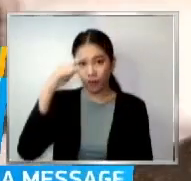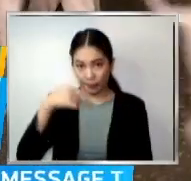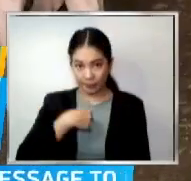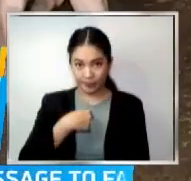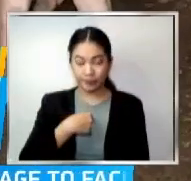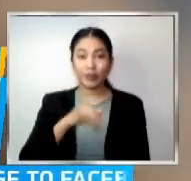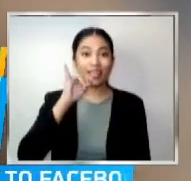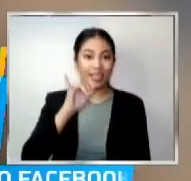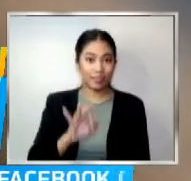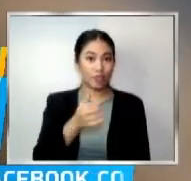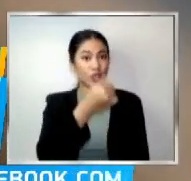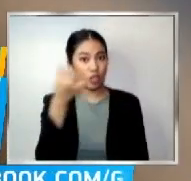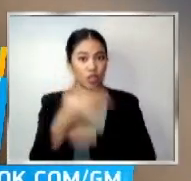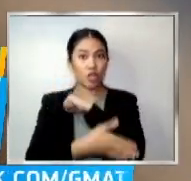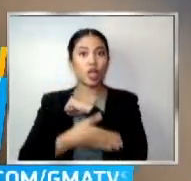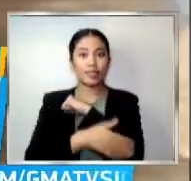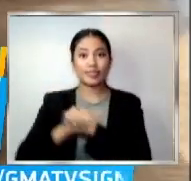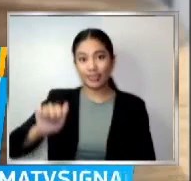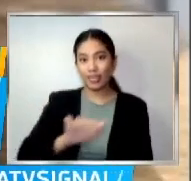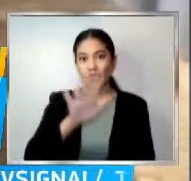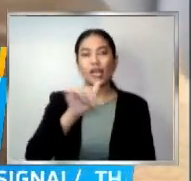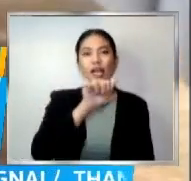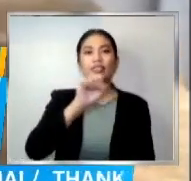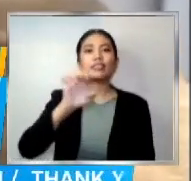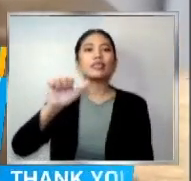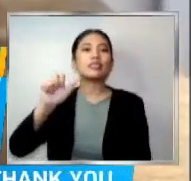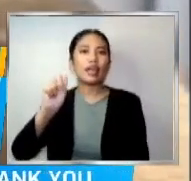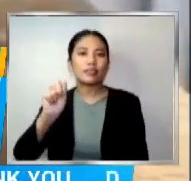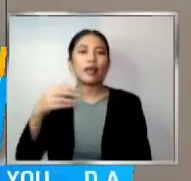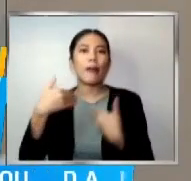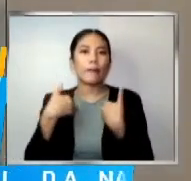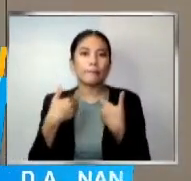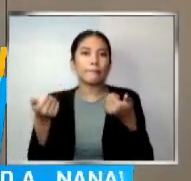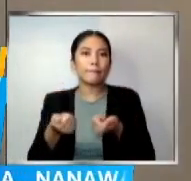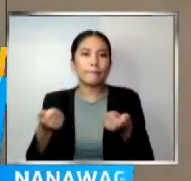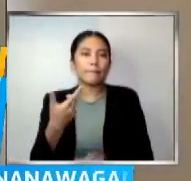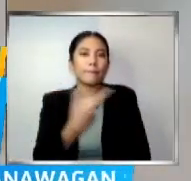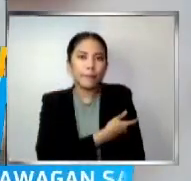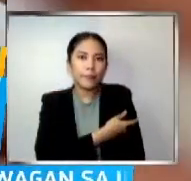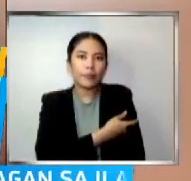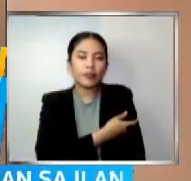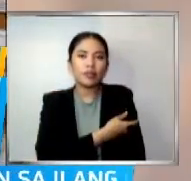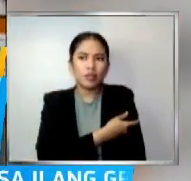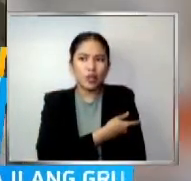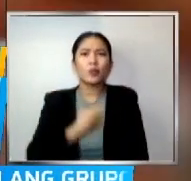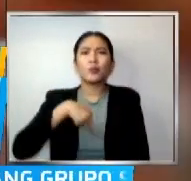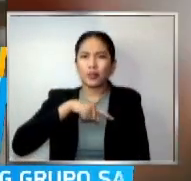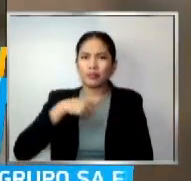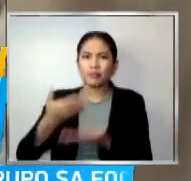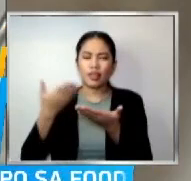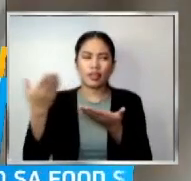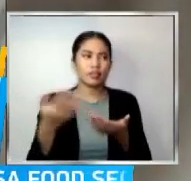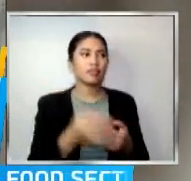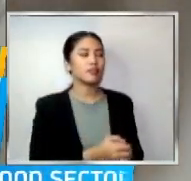on ASF, hindi pa. ASEAN yun eh. Meron tayong regional cooperation. Doon na lang bumili. Alright,